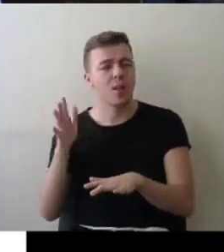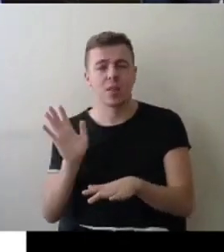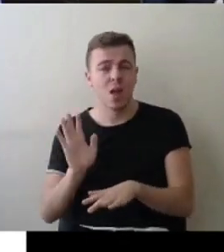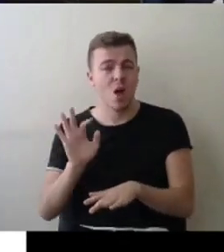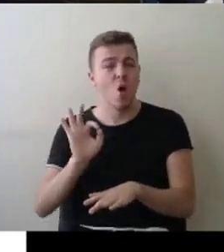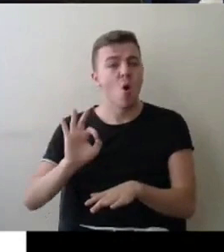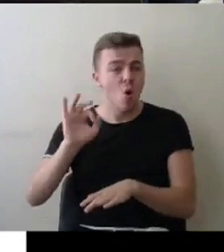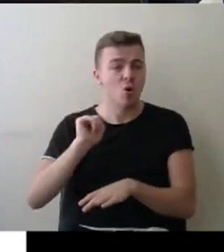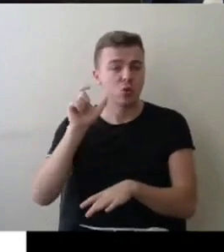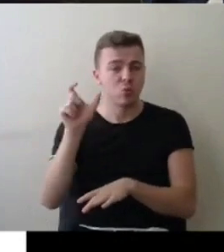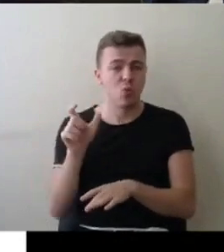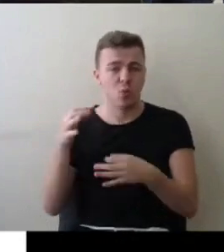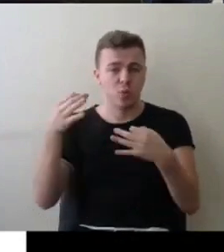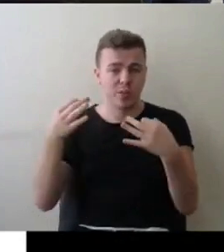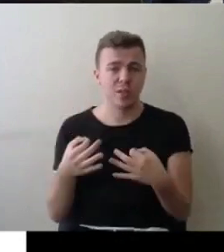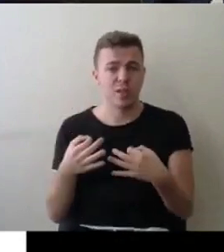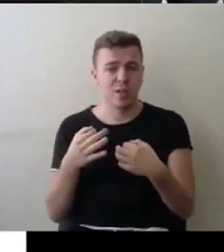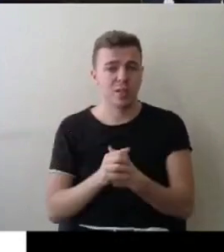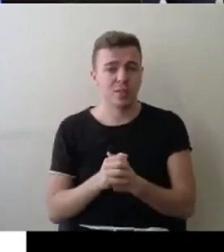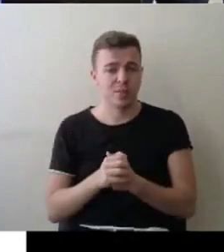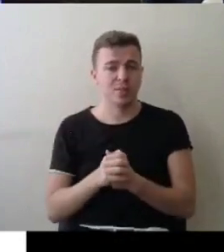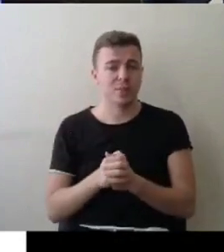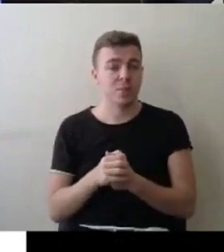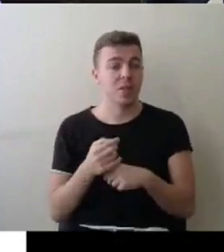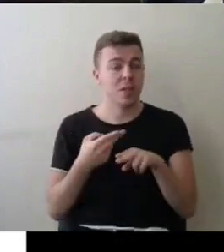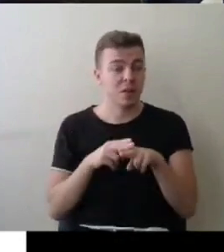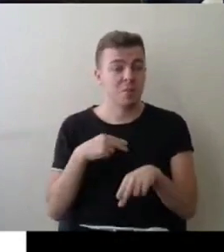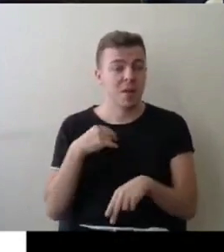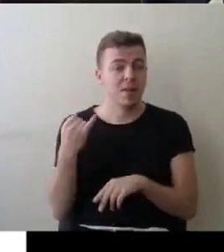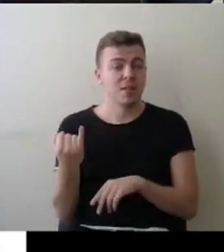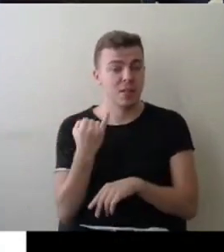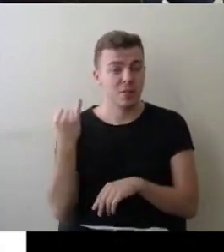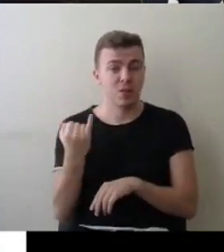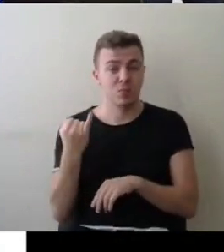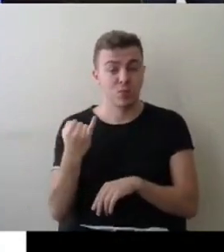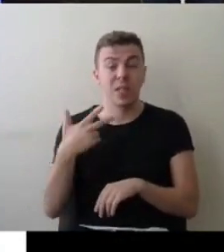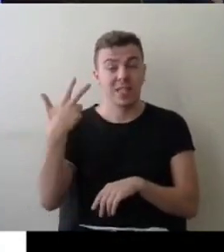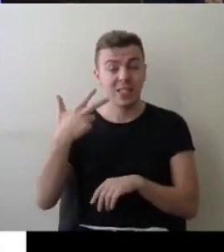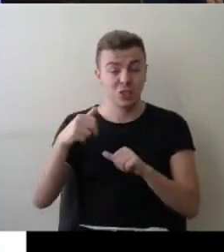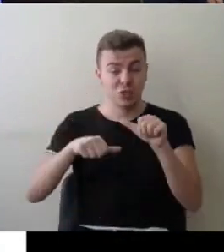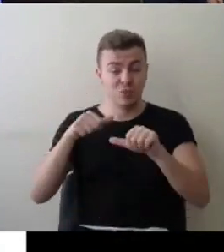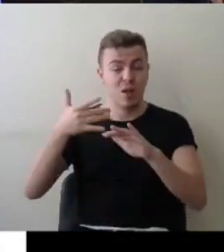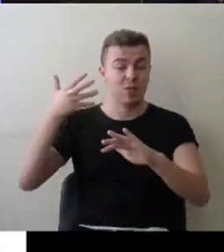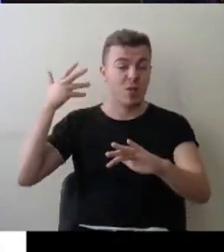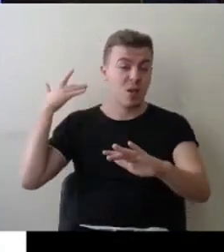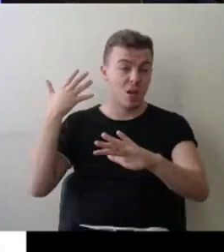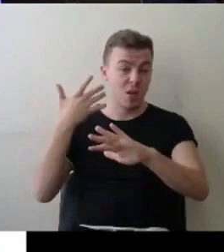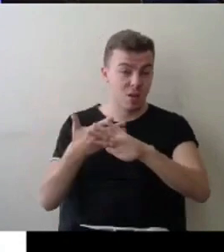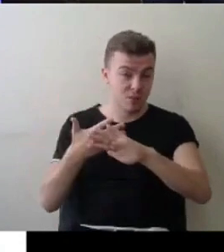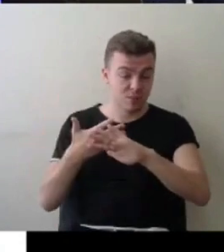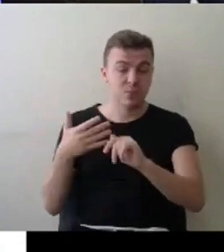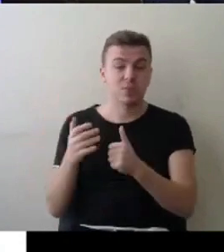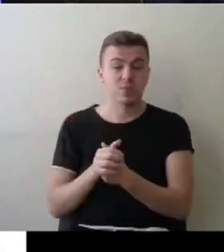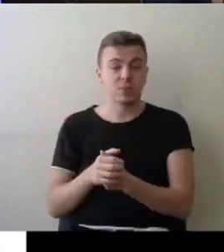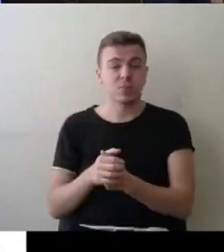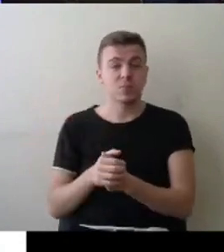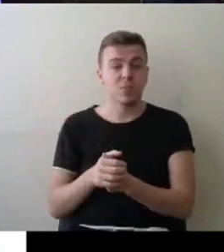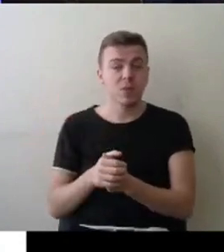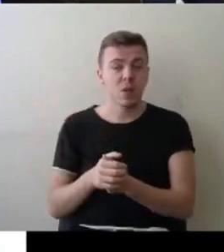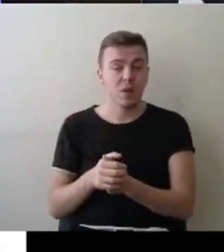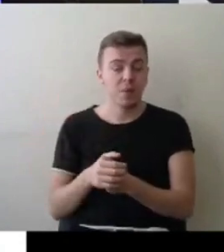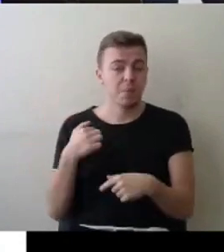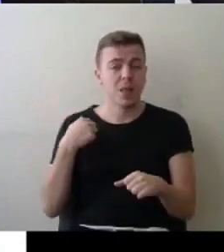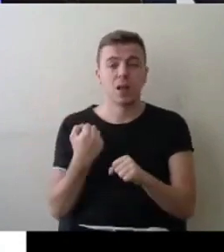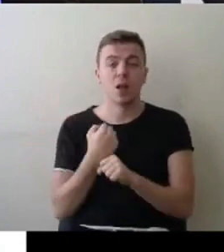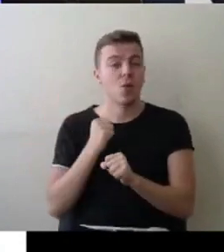teisės. Ir man labai įdomu, kad, sakykime, per tuos 30 metų, ką man reikėjo daryti, tai kai